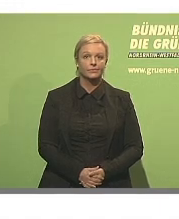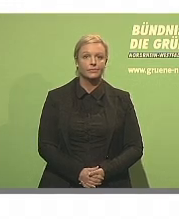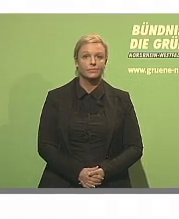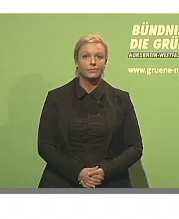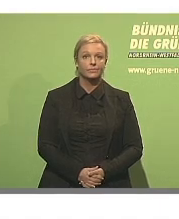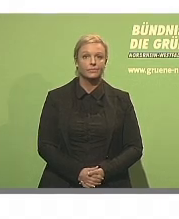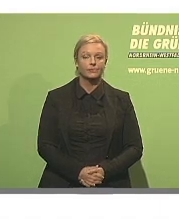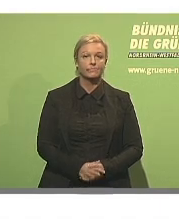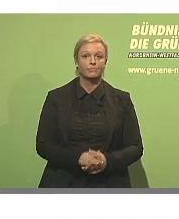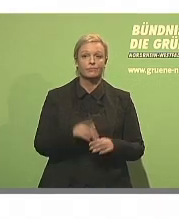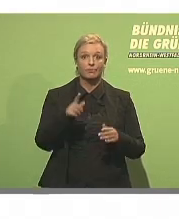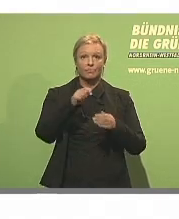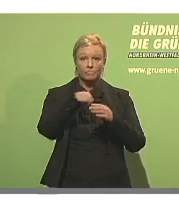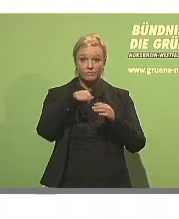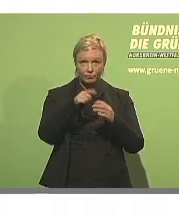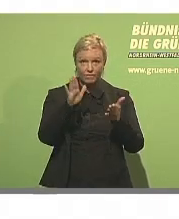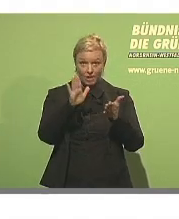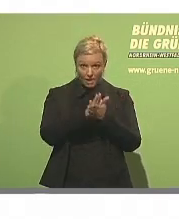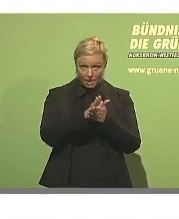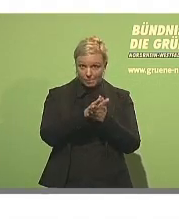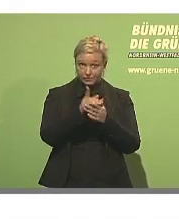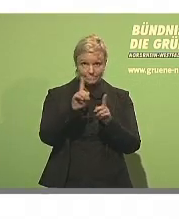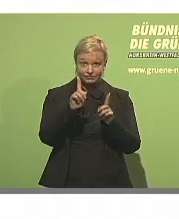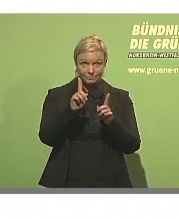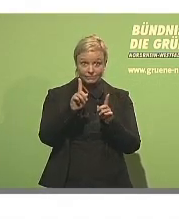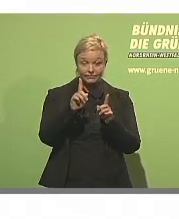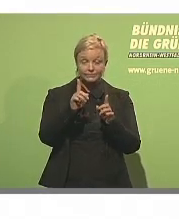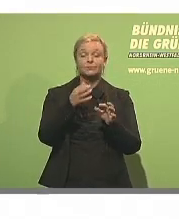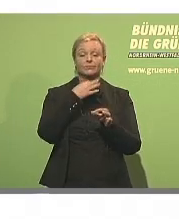Konntest du deine Stimme nun abgeben? Noch